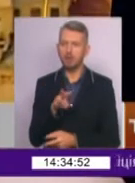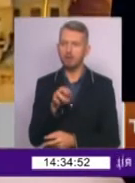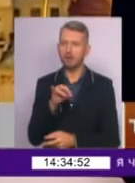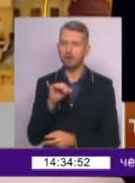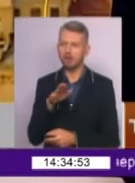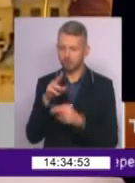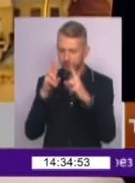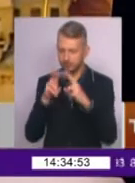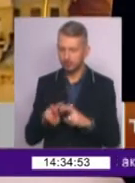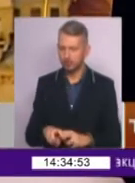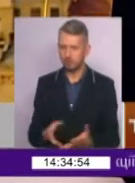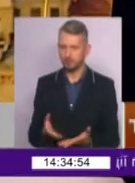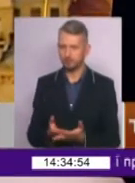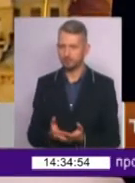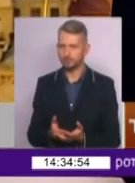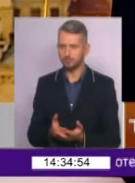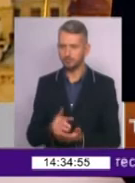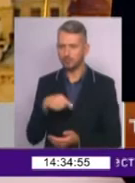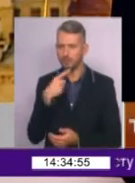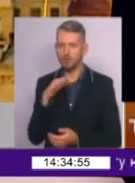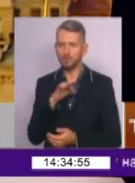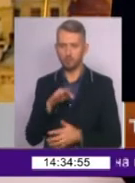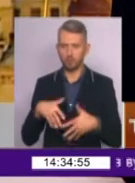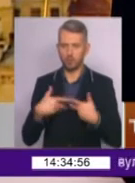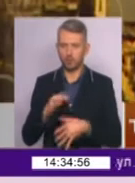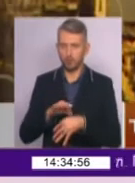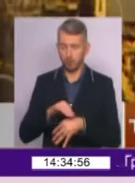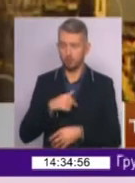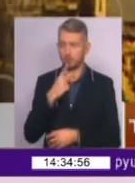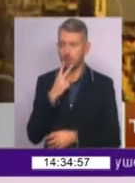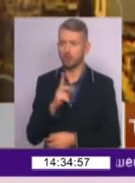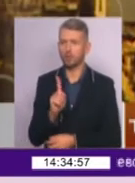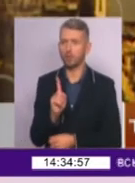Яким же чином, бо говоривши про клінічну картину, ми бачимо, що